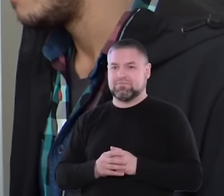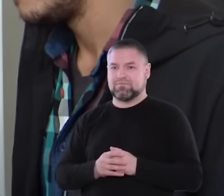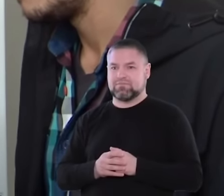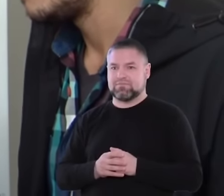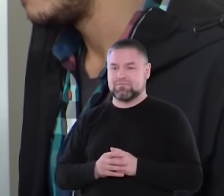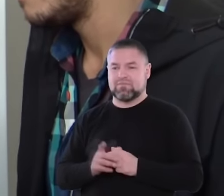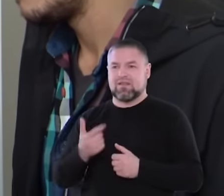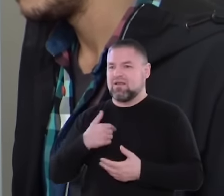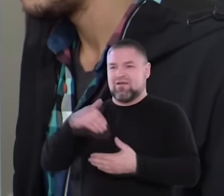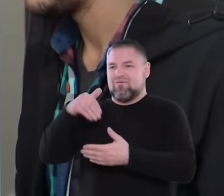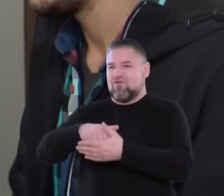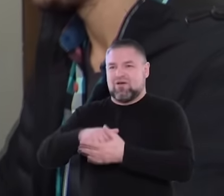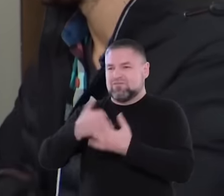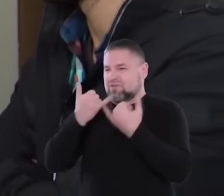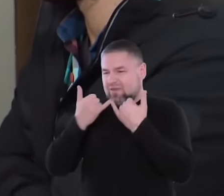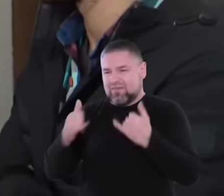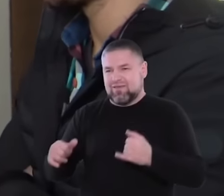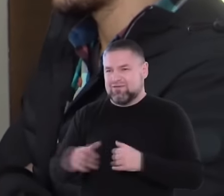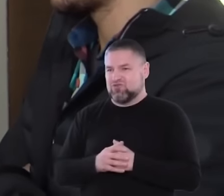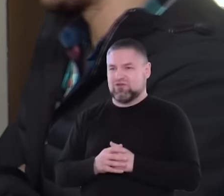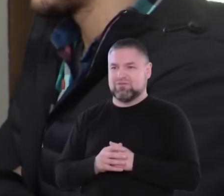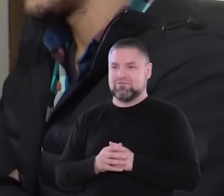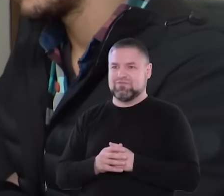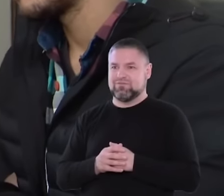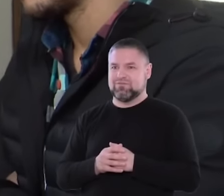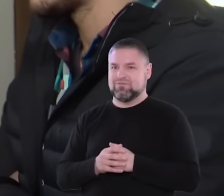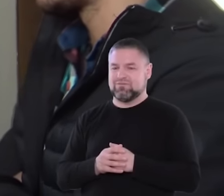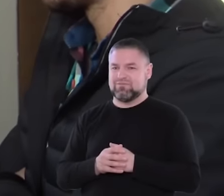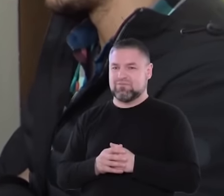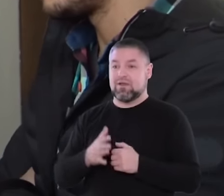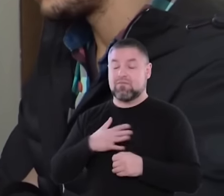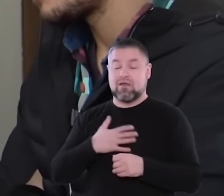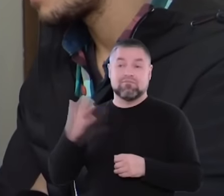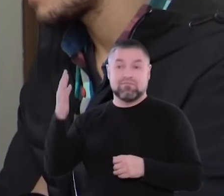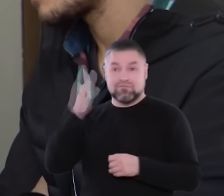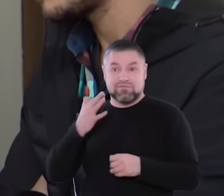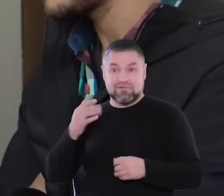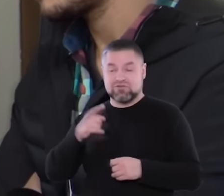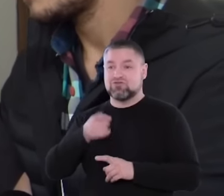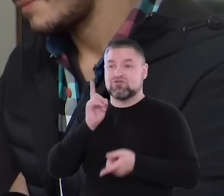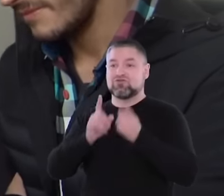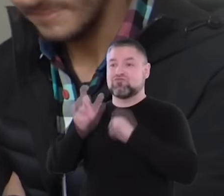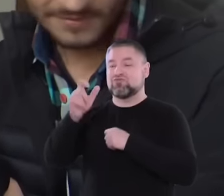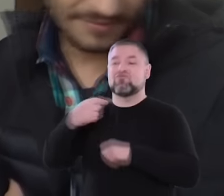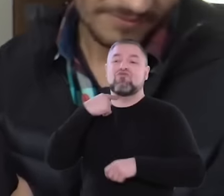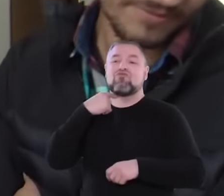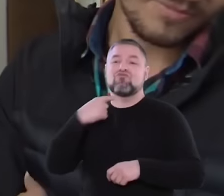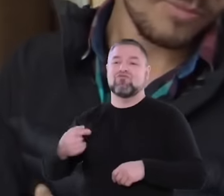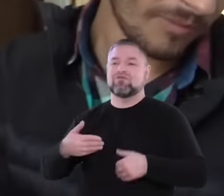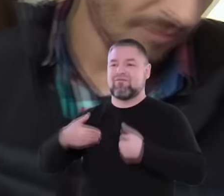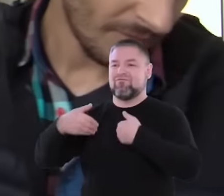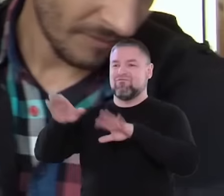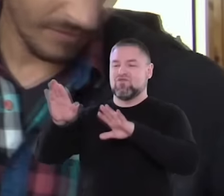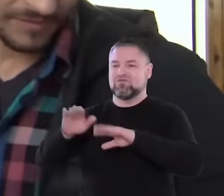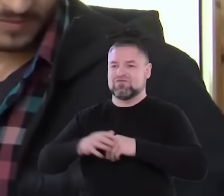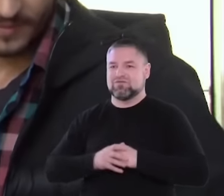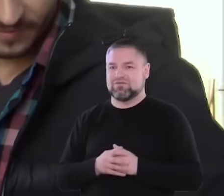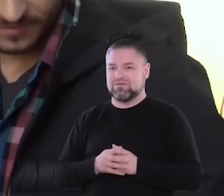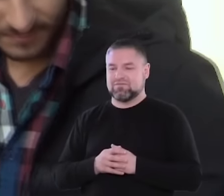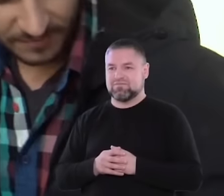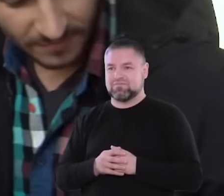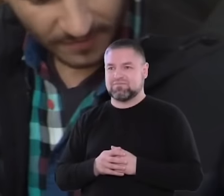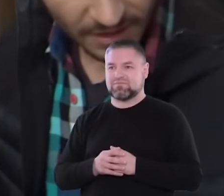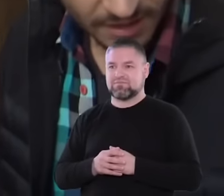No nie tak cię wychowałam, synu, nie tak. Mam nadzieję, że ona się tobą szybko znudzi. I wyrzuci cię jak zużytą